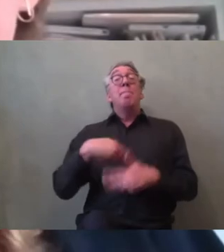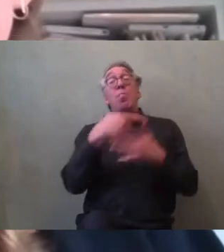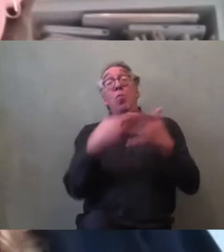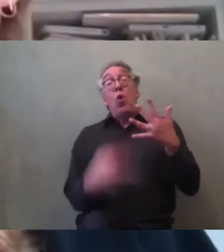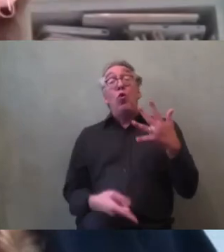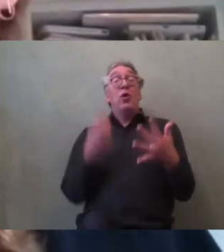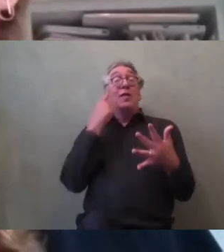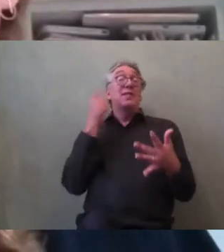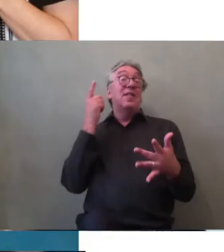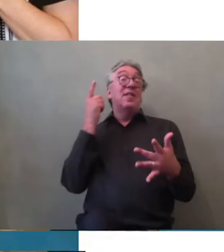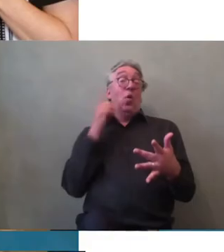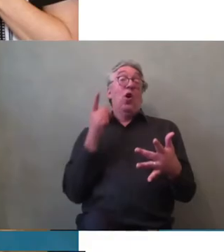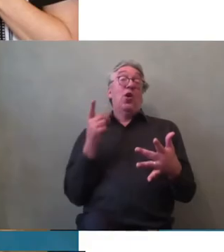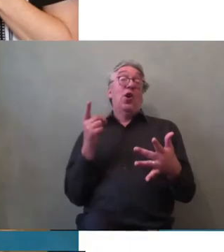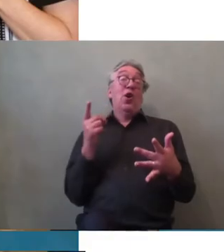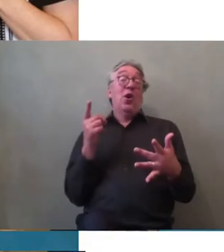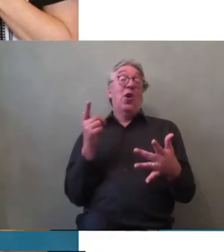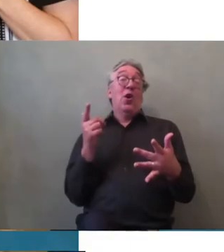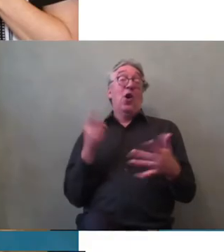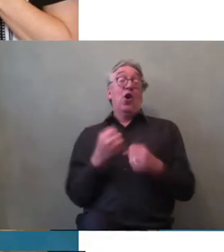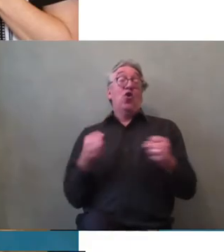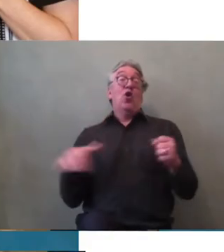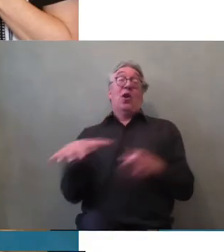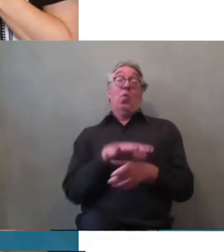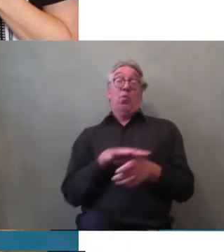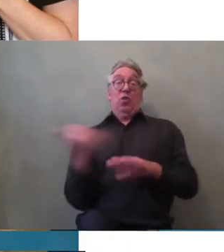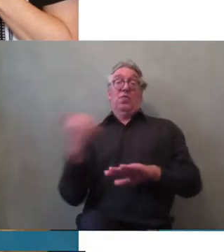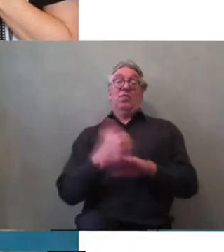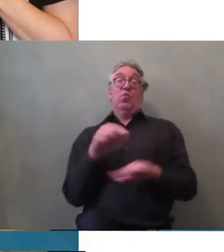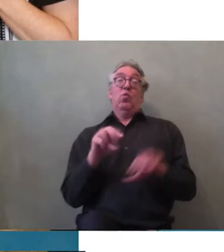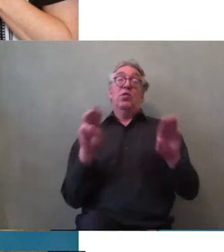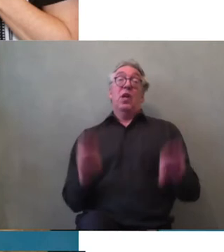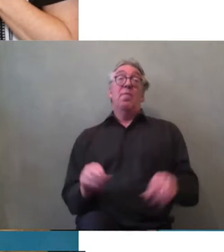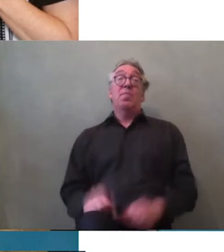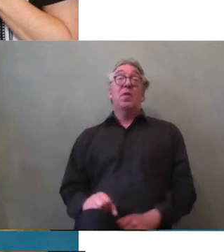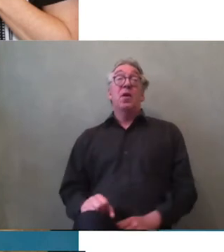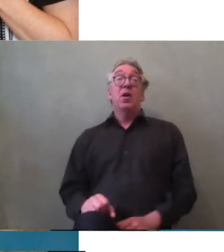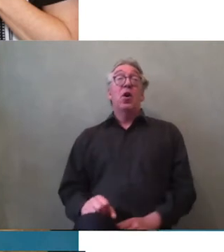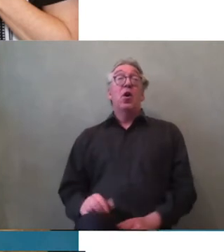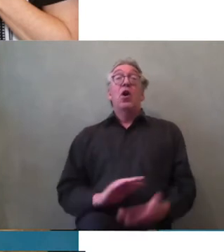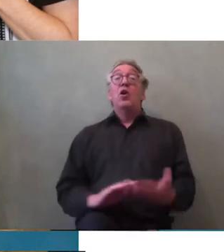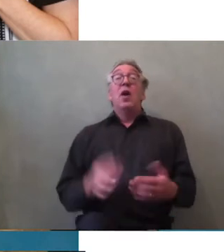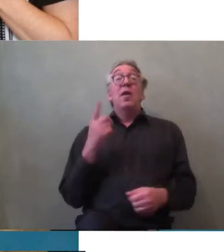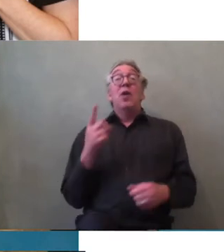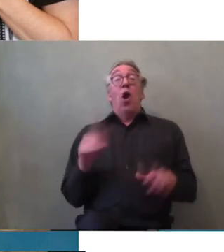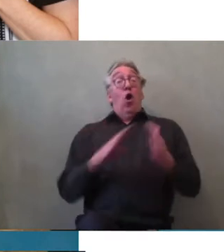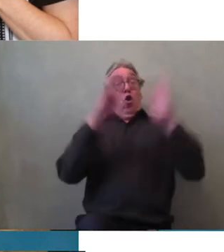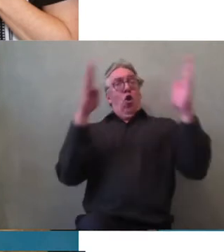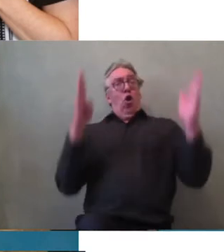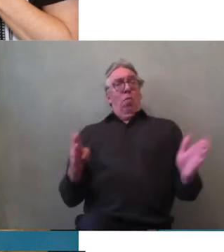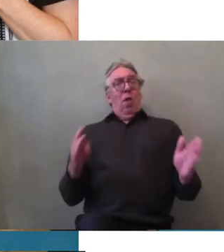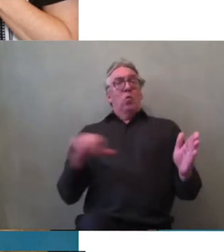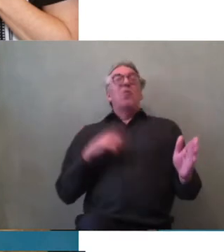Volgende. Waarin we ook bijvoorbeeld niet alleen het gebouw helemaal hebben, of in ieder geval één verdieping hebben, opnieuw